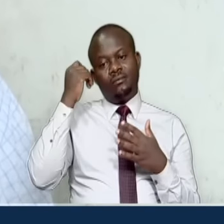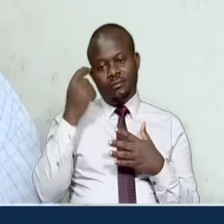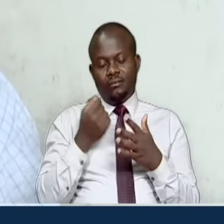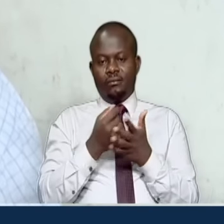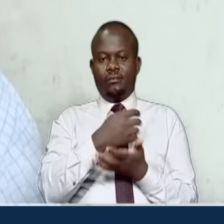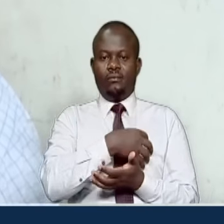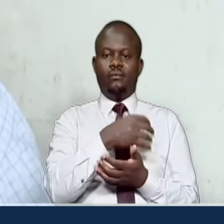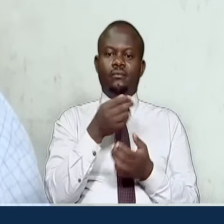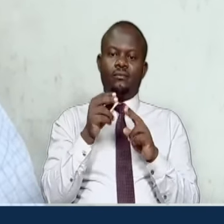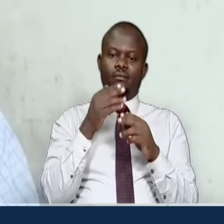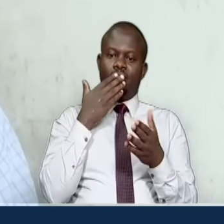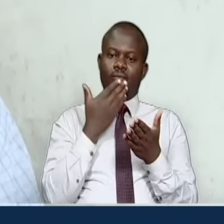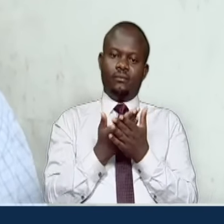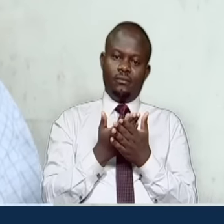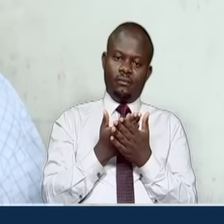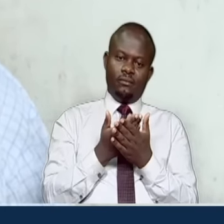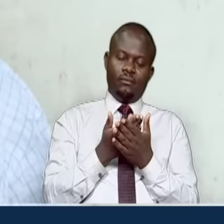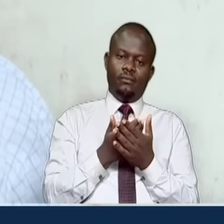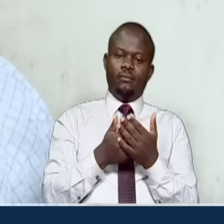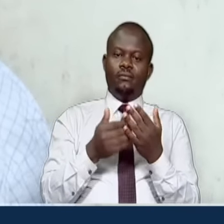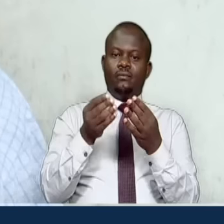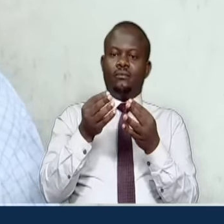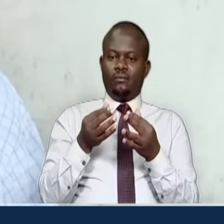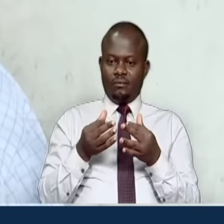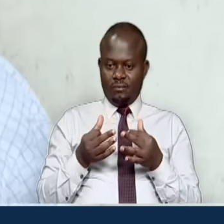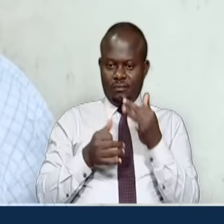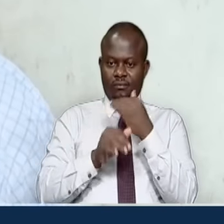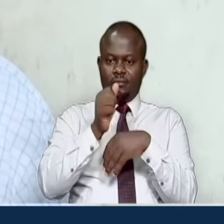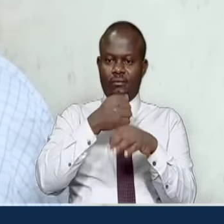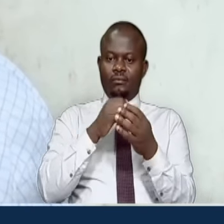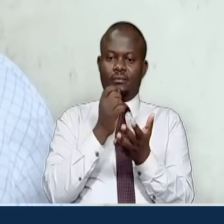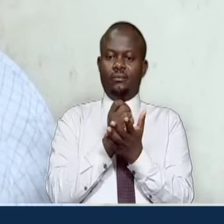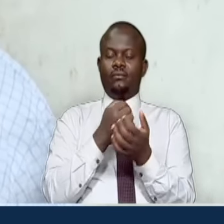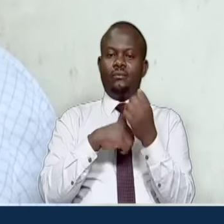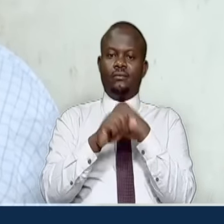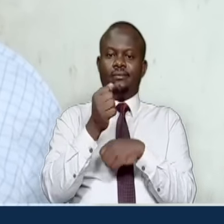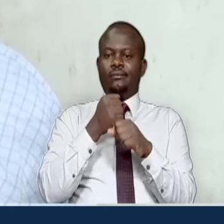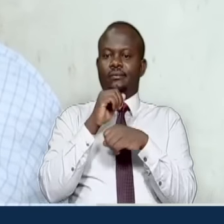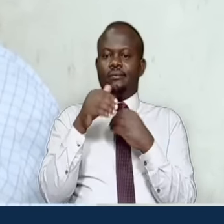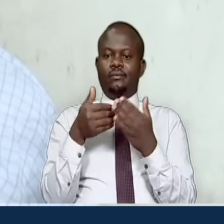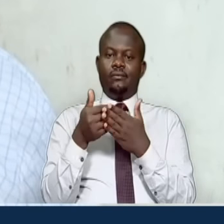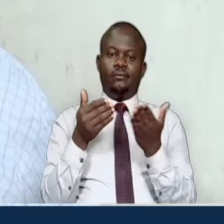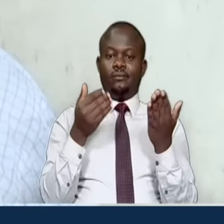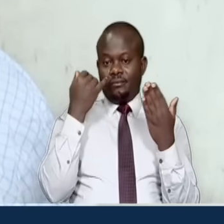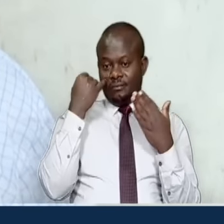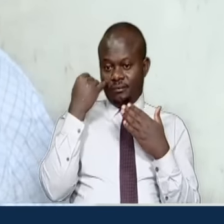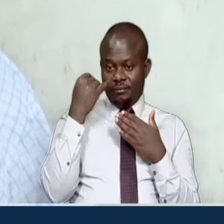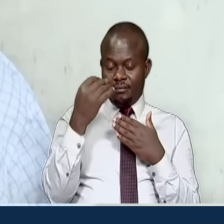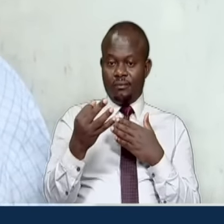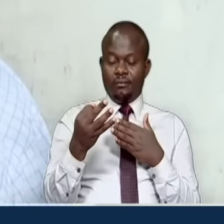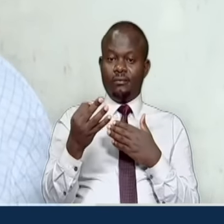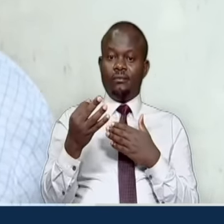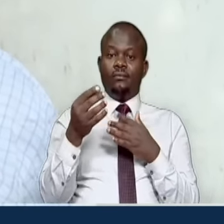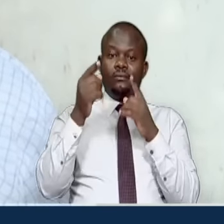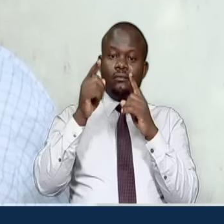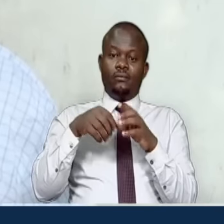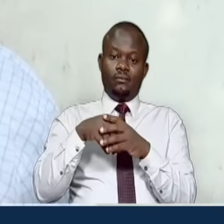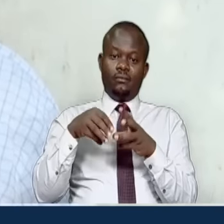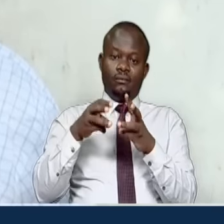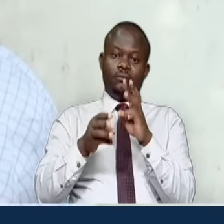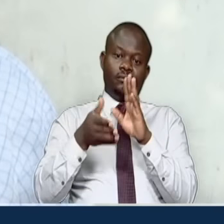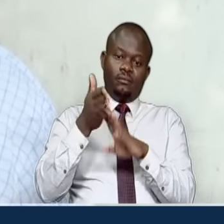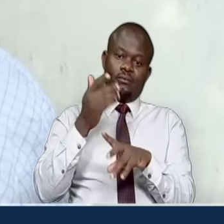bugenda neza. Finansoma donc uzama economic activities iyo ziboneka ku buryo